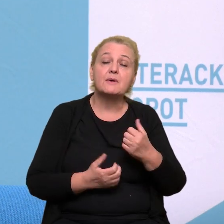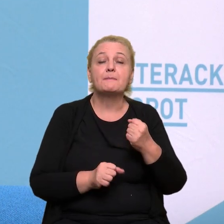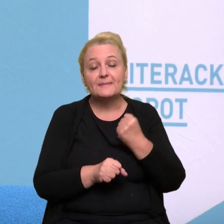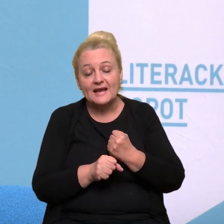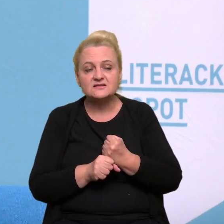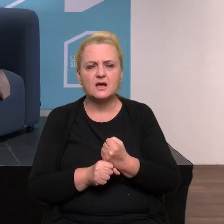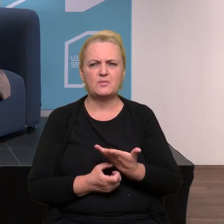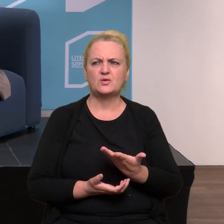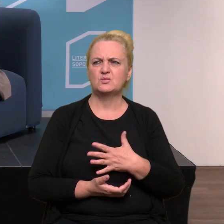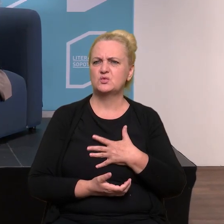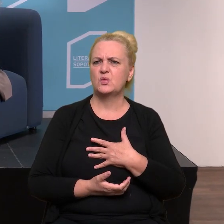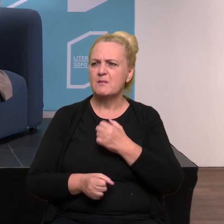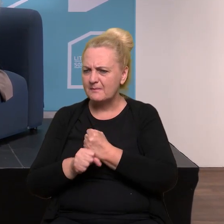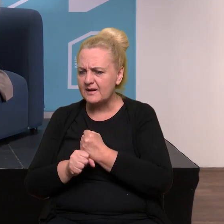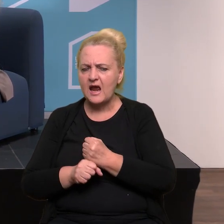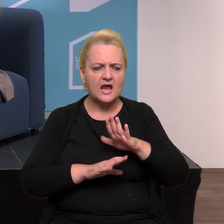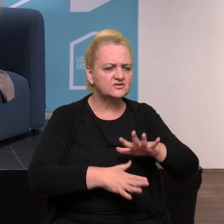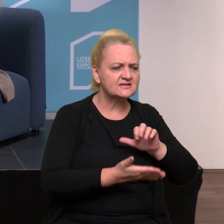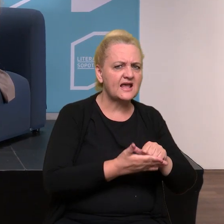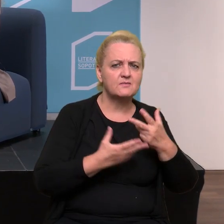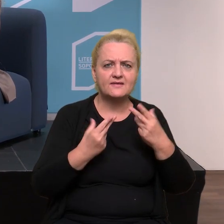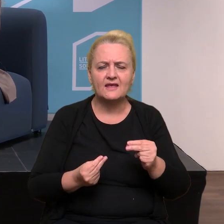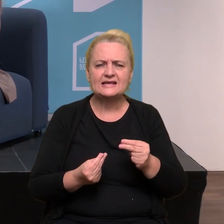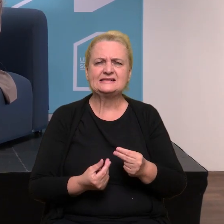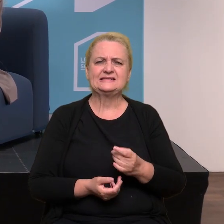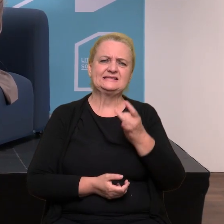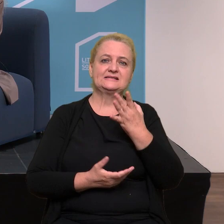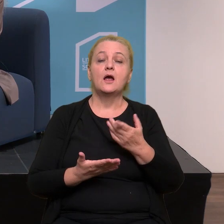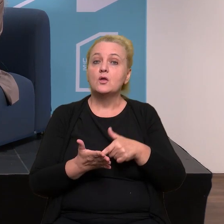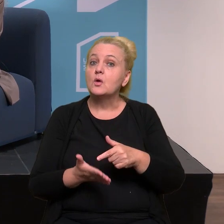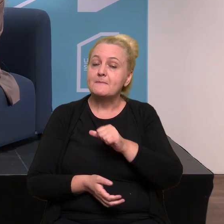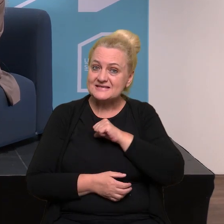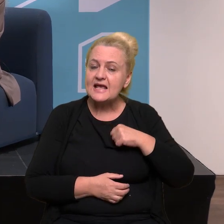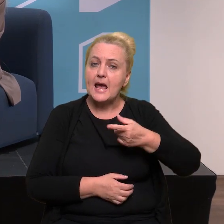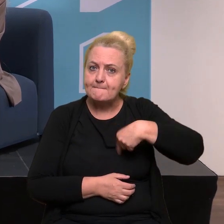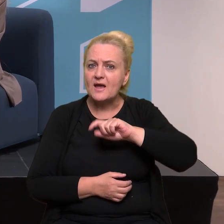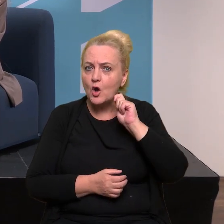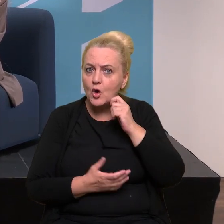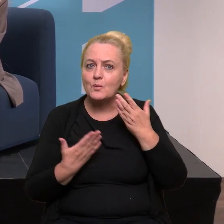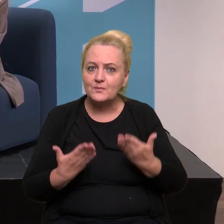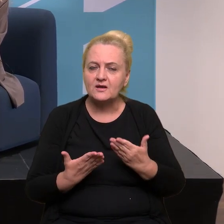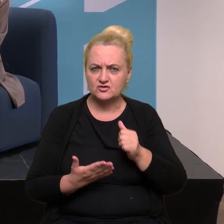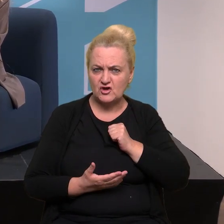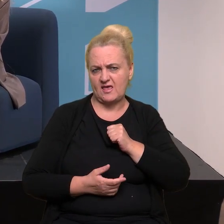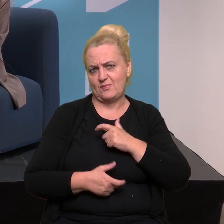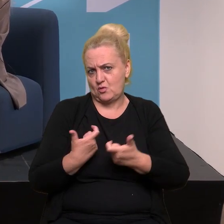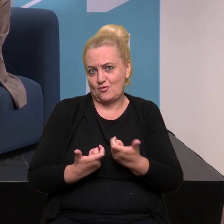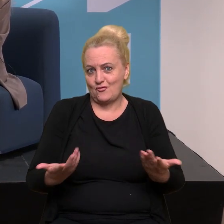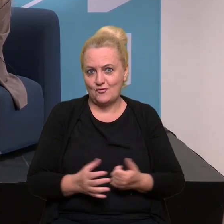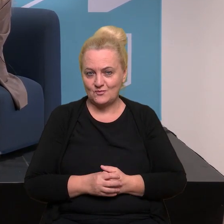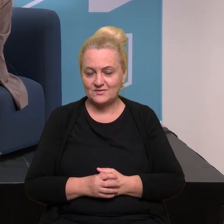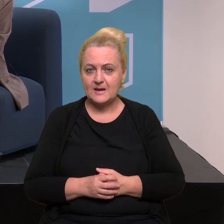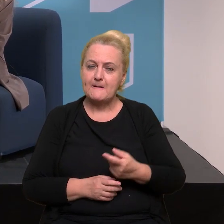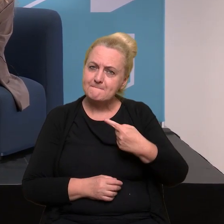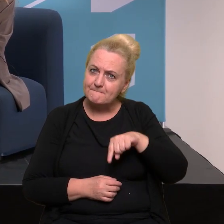że pracujemy, a nie zajmujemy się dziećmi na przykład i tak dalej, i tak dalej. Czy my same, kobiety, same sobie to robimy? Czy